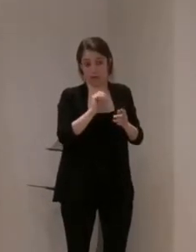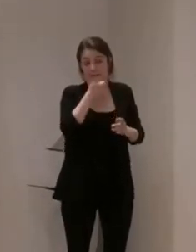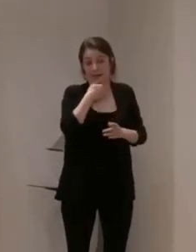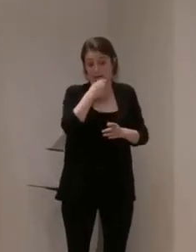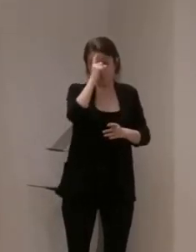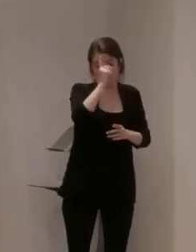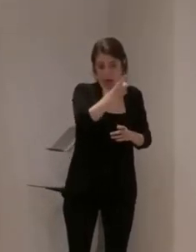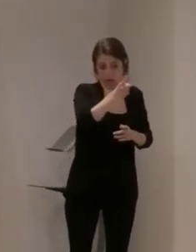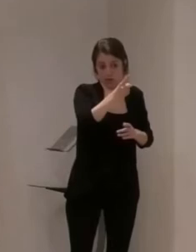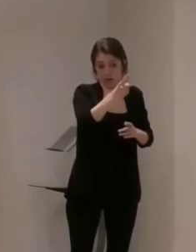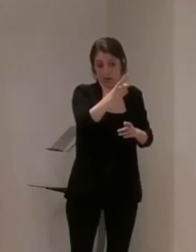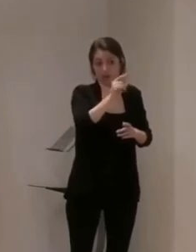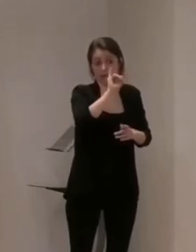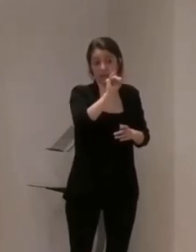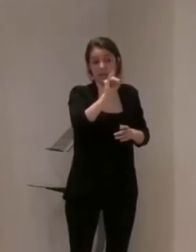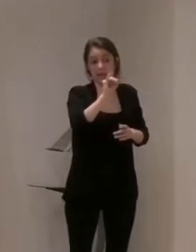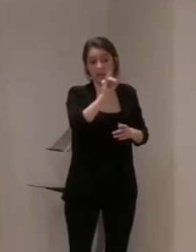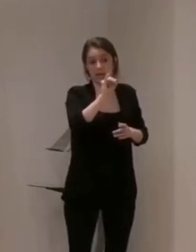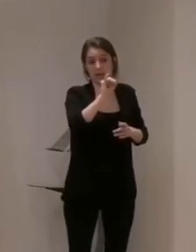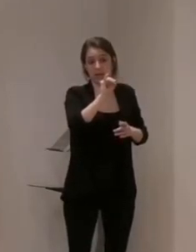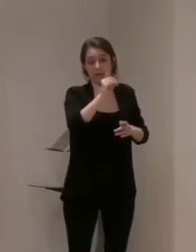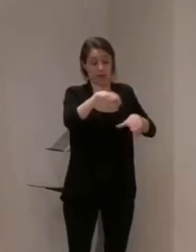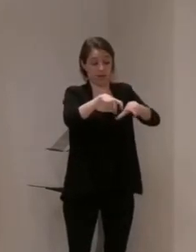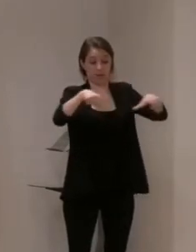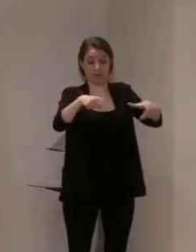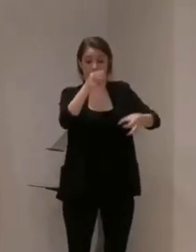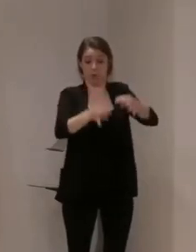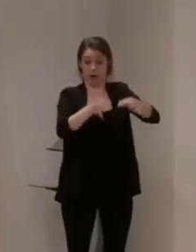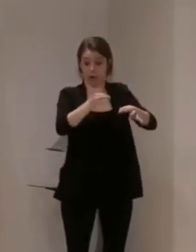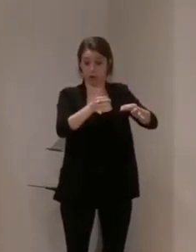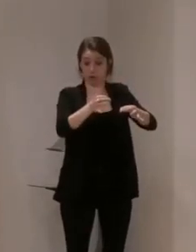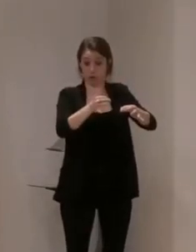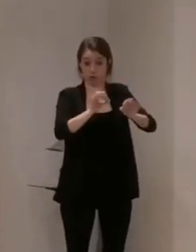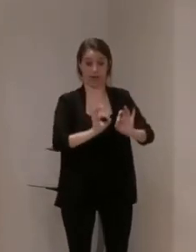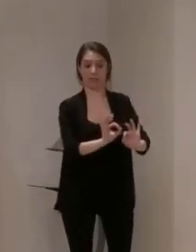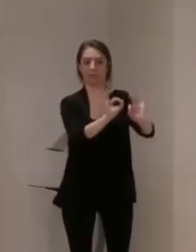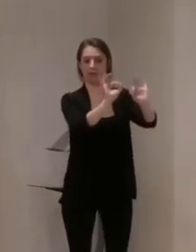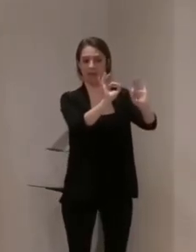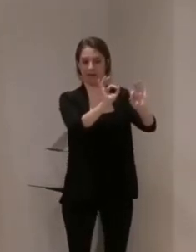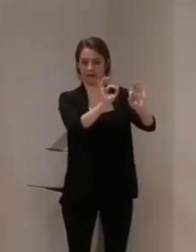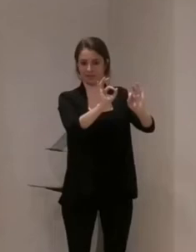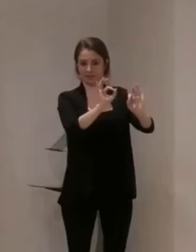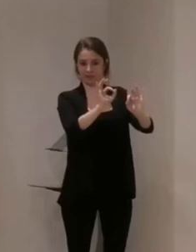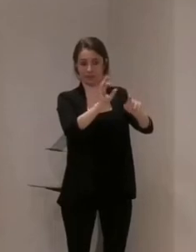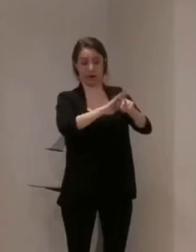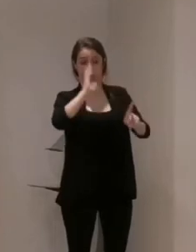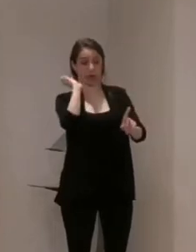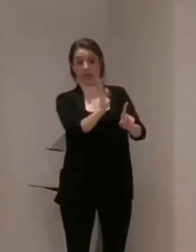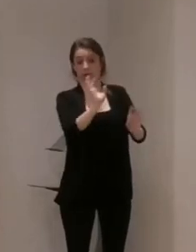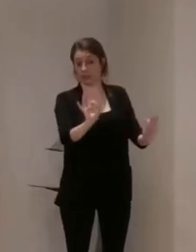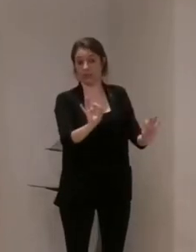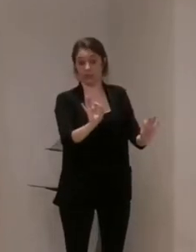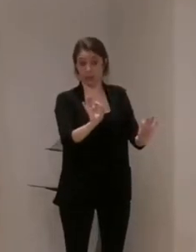través d'utilització dels tribunals, de tribunals d'excepció per penalitzar